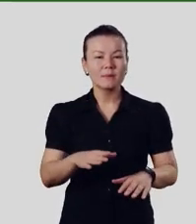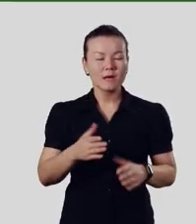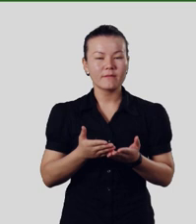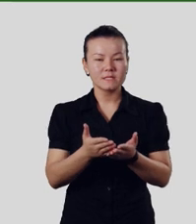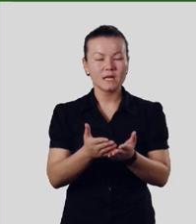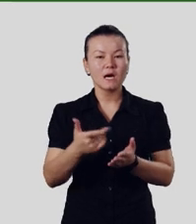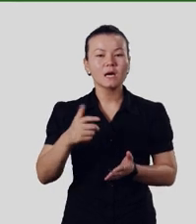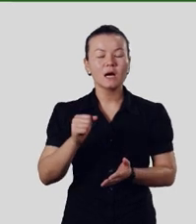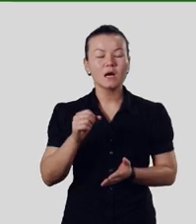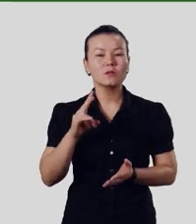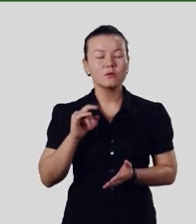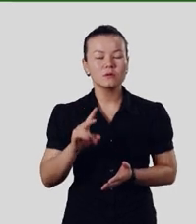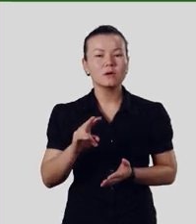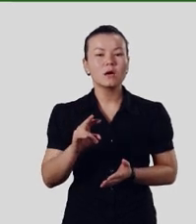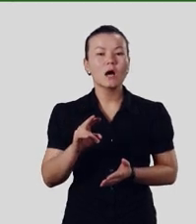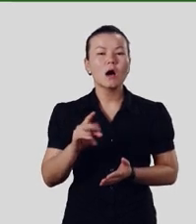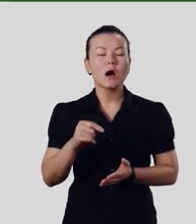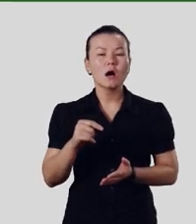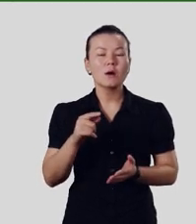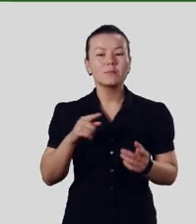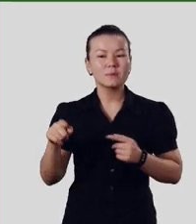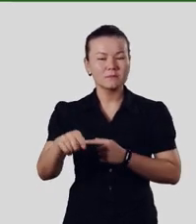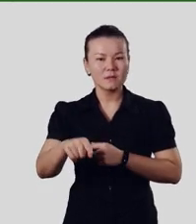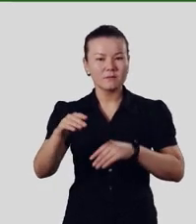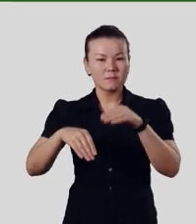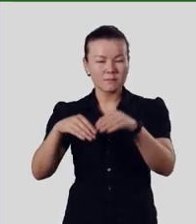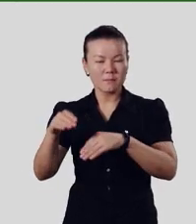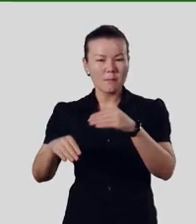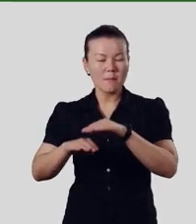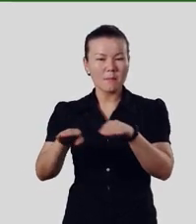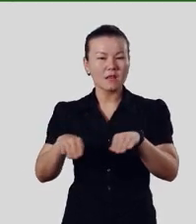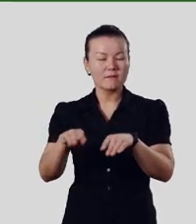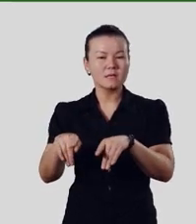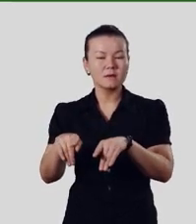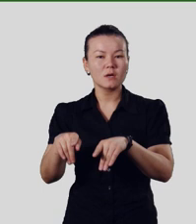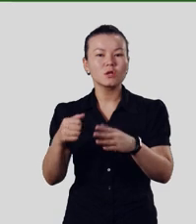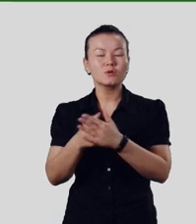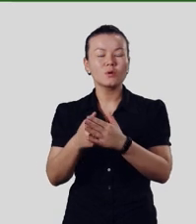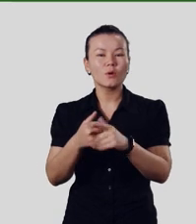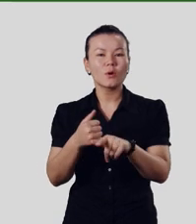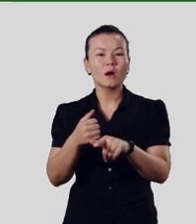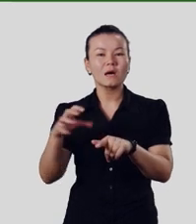Ганон предпринял плавание вдоль западного побережья континента.